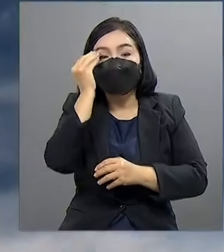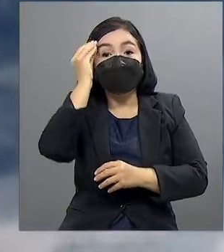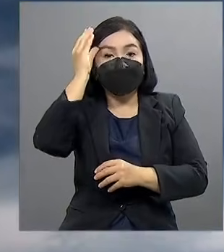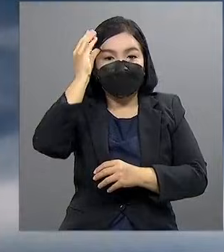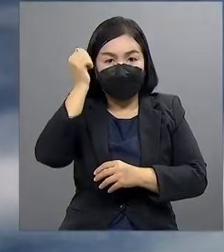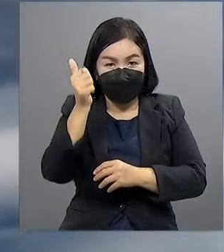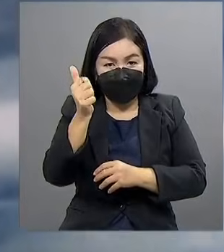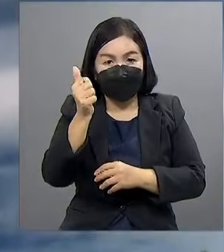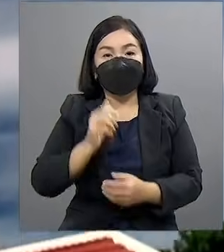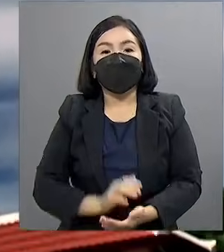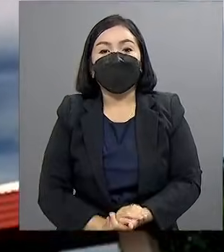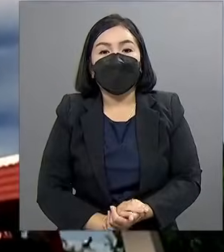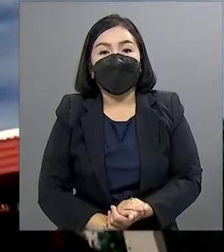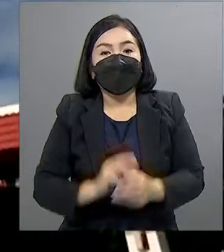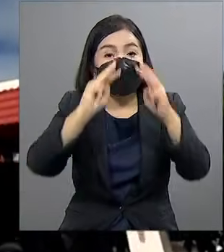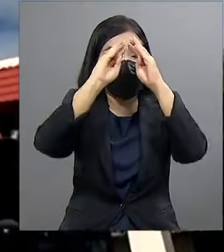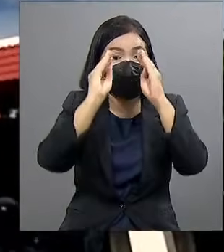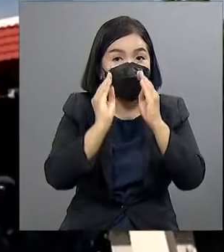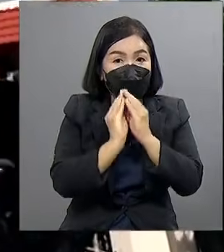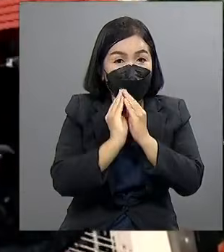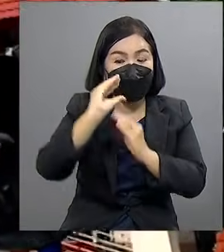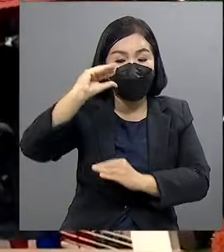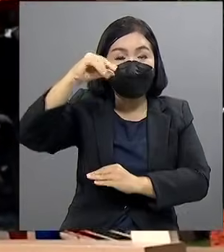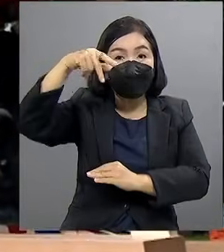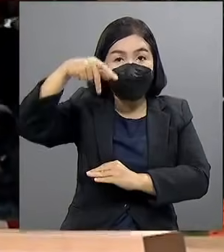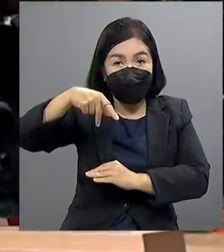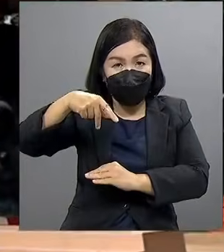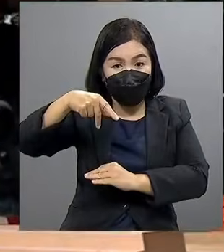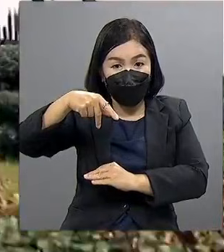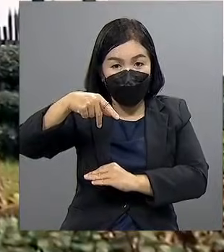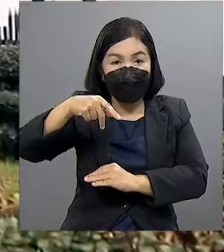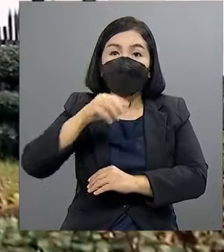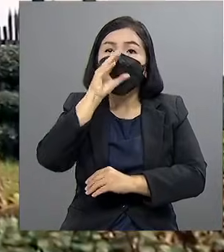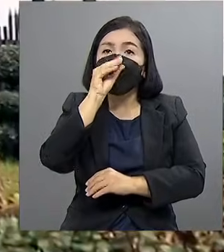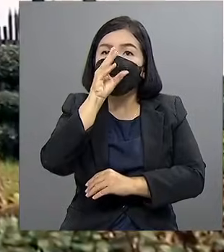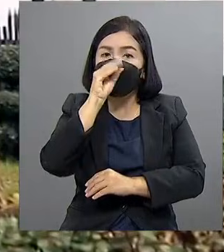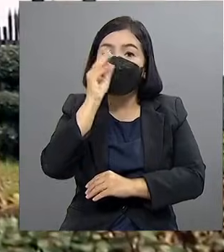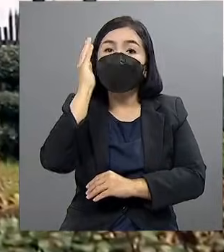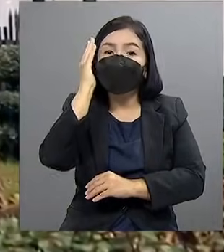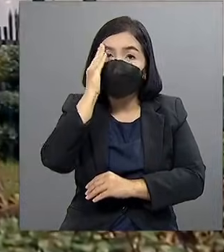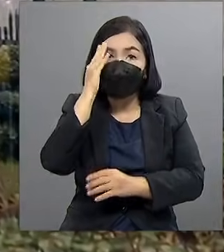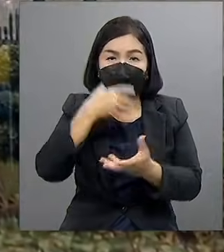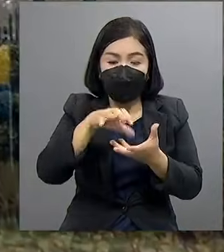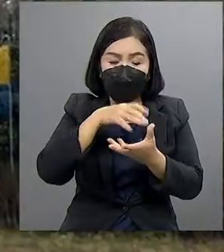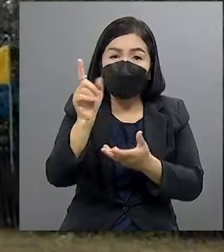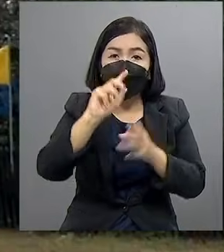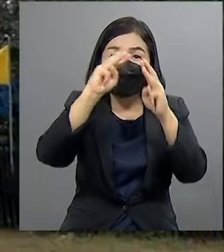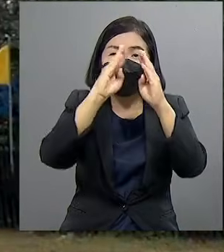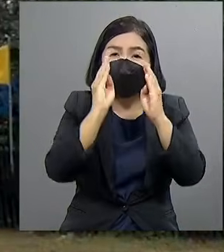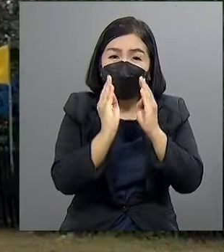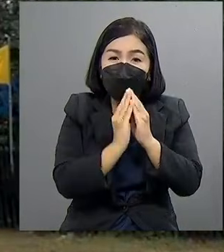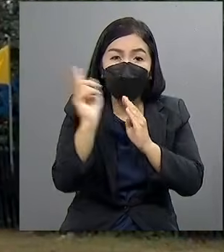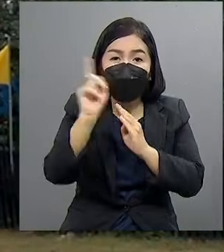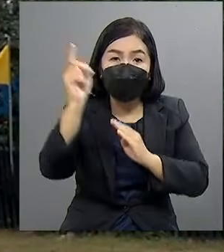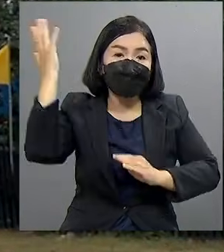วัดโพเก้าต้นเป็นอีกหนึ่งสถานที่หนึ่งที่ไม่พูดถึงไม่ได้เลยค่ะเพราะวัดแห่งนี้เป็นฐานที่มั่นของชาวบ้านบาง